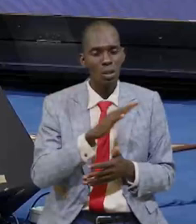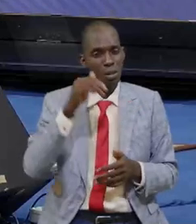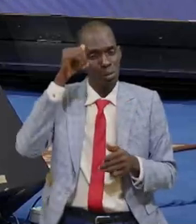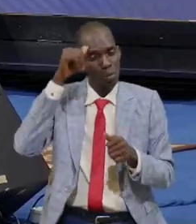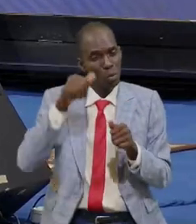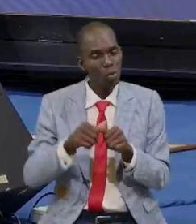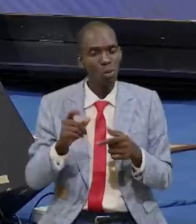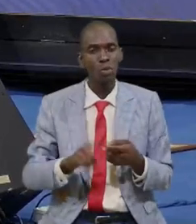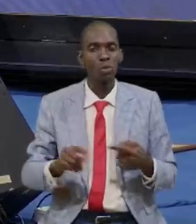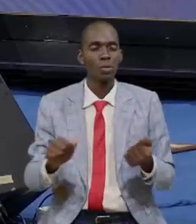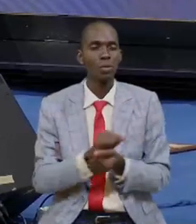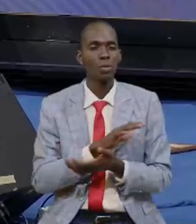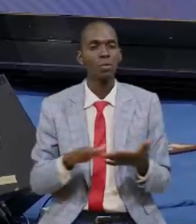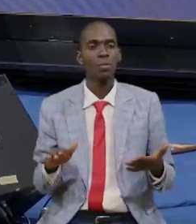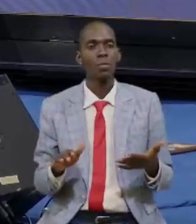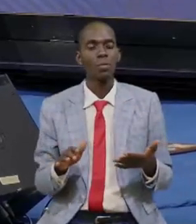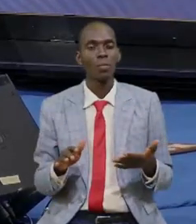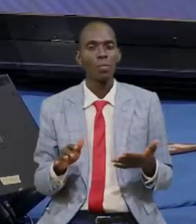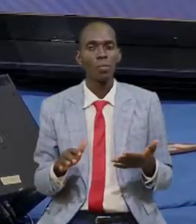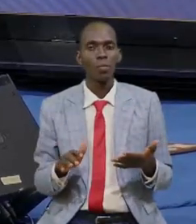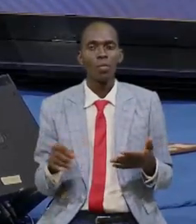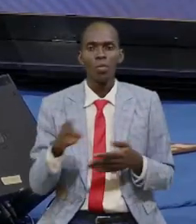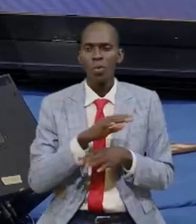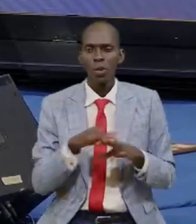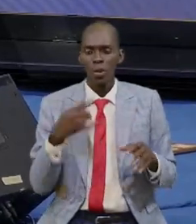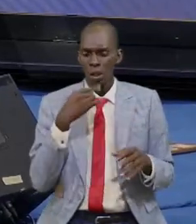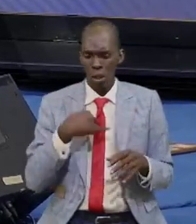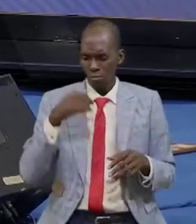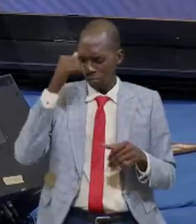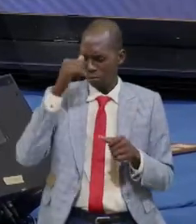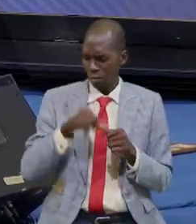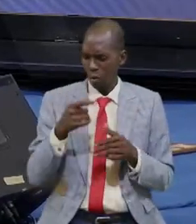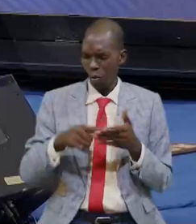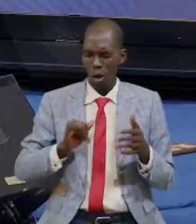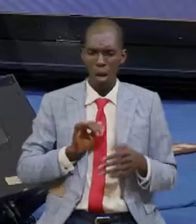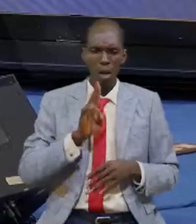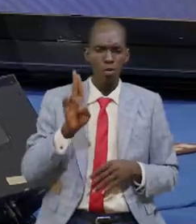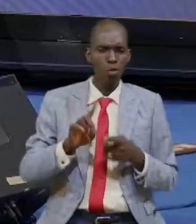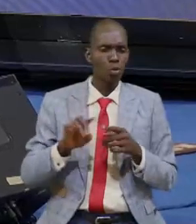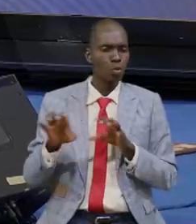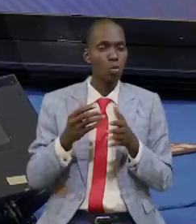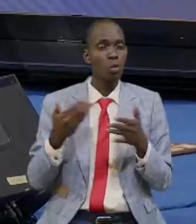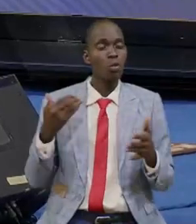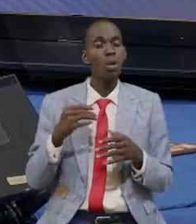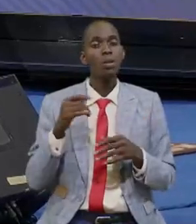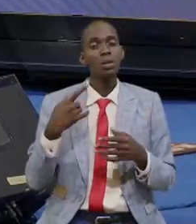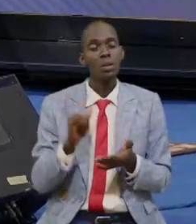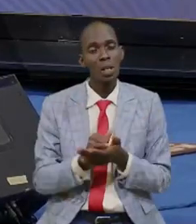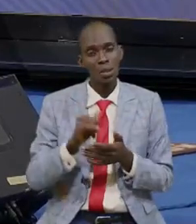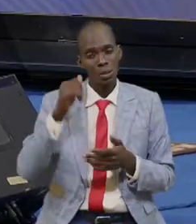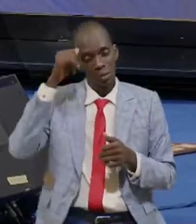as détruit tout souvenir. Vous ne dites pas que oui, je me rappelle ce que je faisais. Le